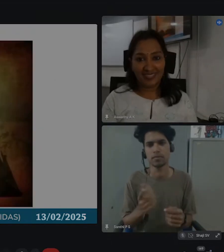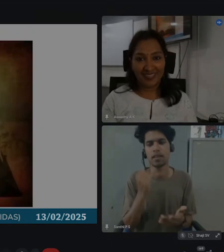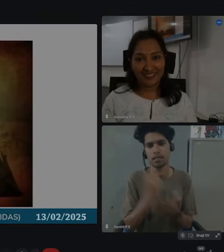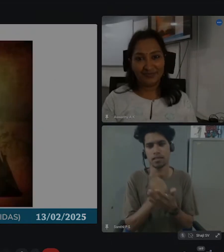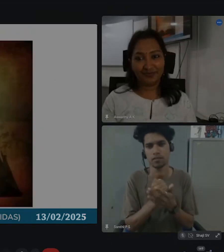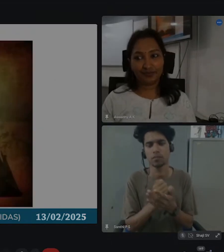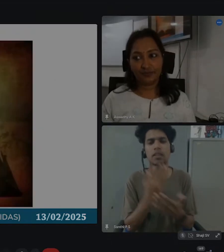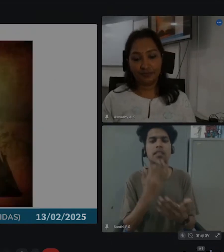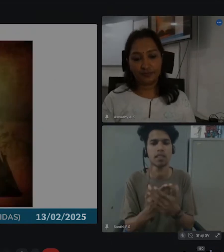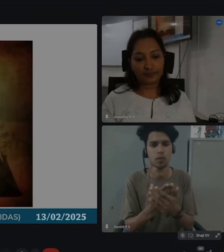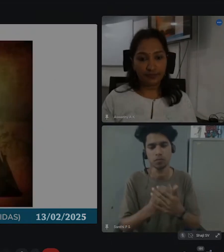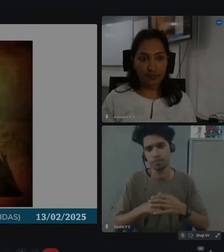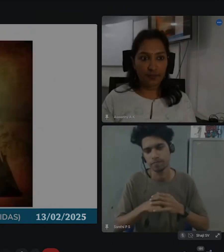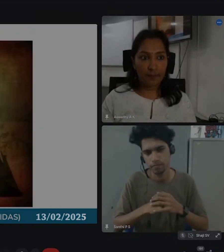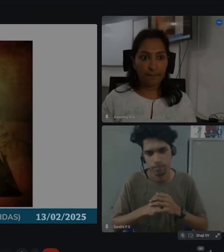നന്ദി.